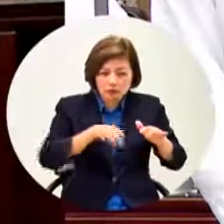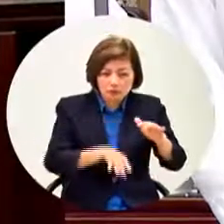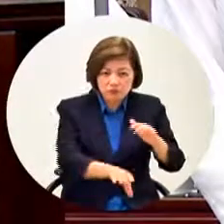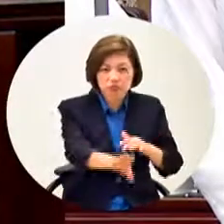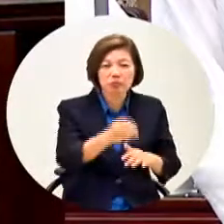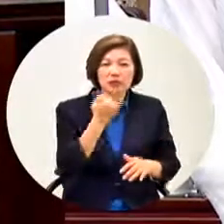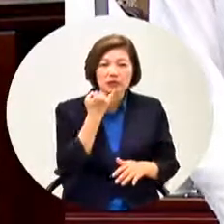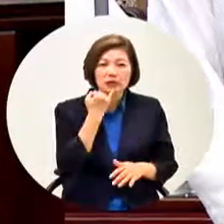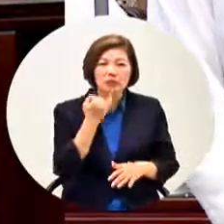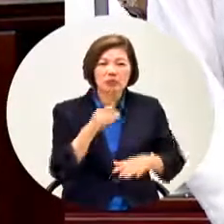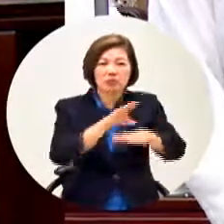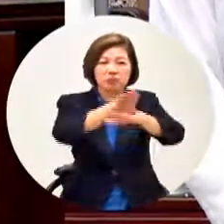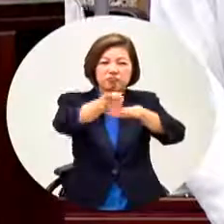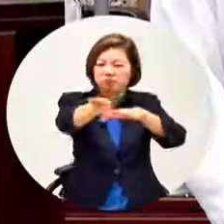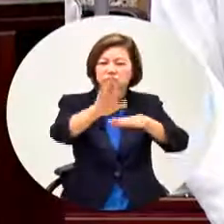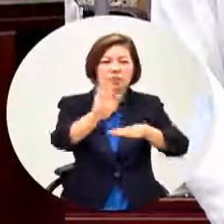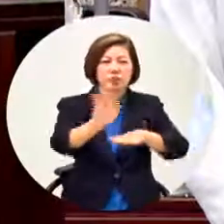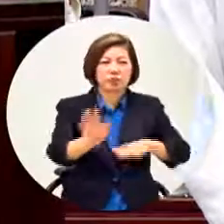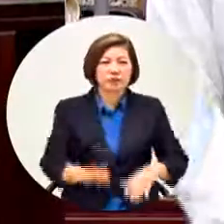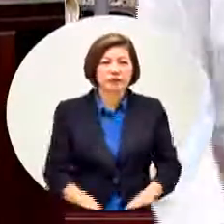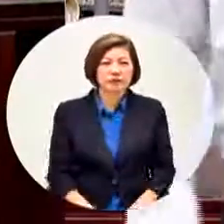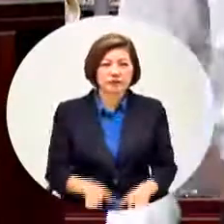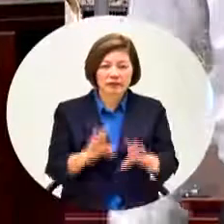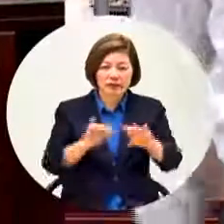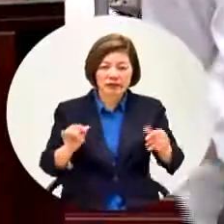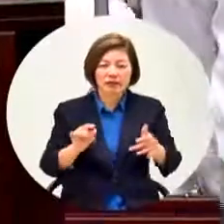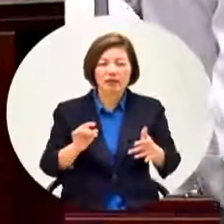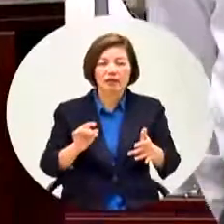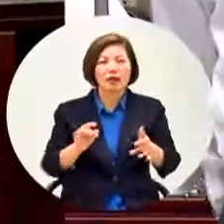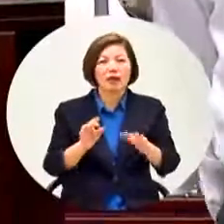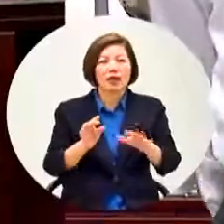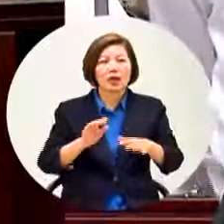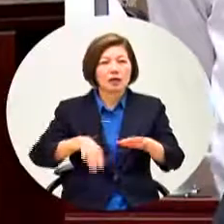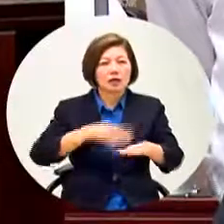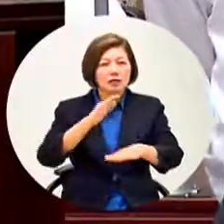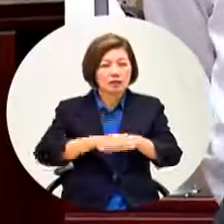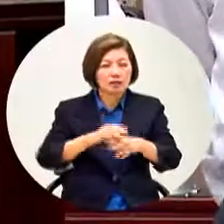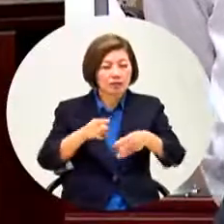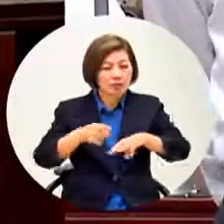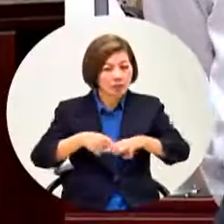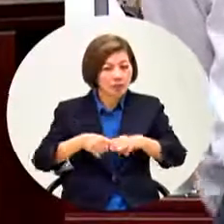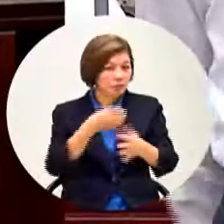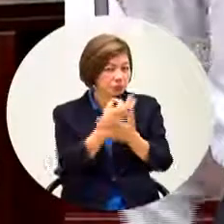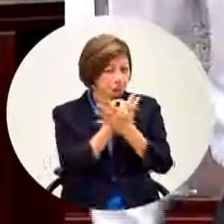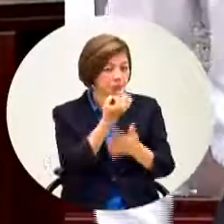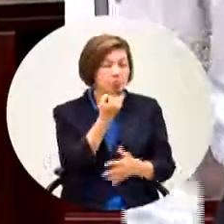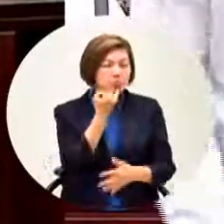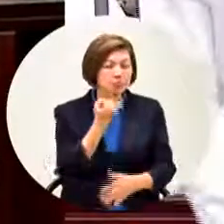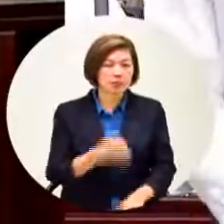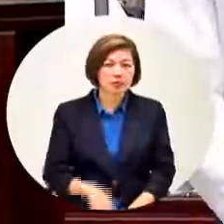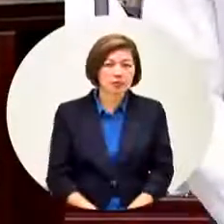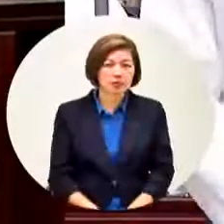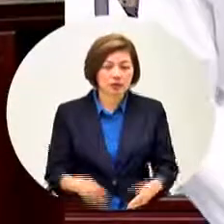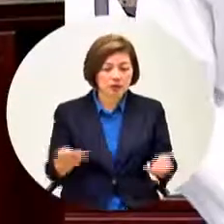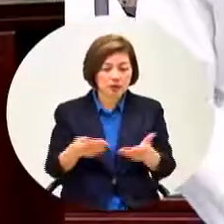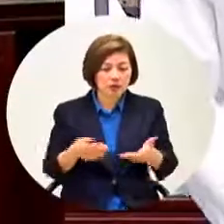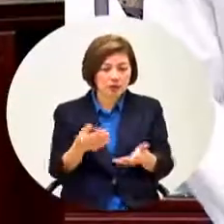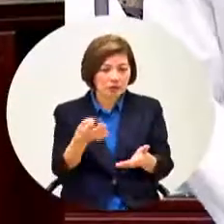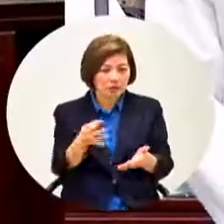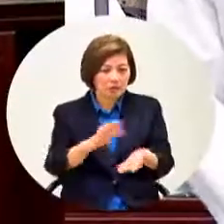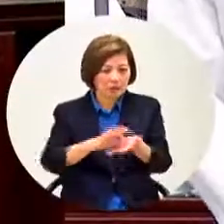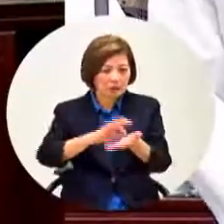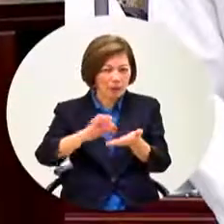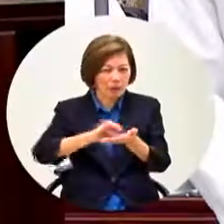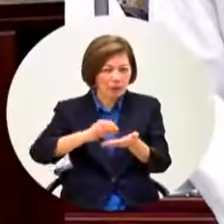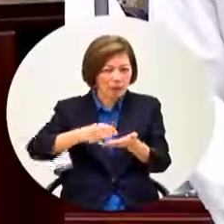价，吼、哦，第一按土地成本嘛较省，吼、哦、啊，本着你咧做个工程费用有较悬，但是你